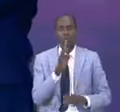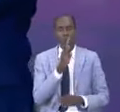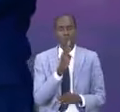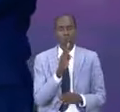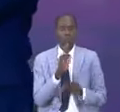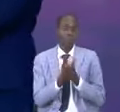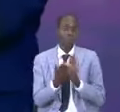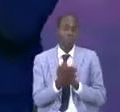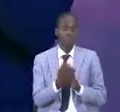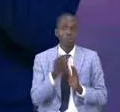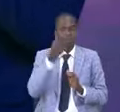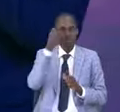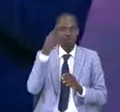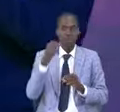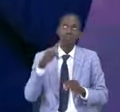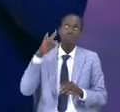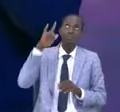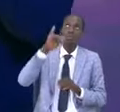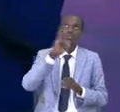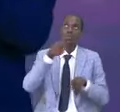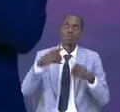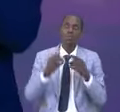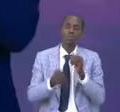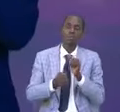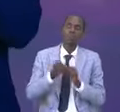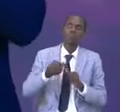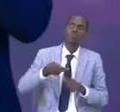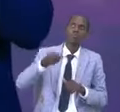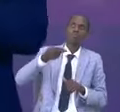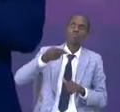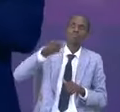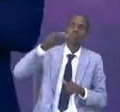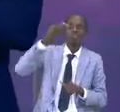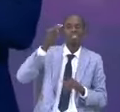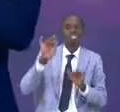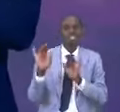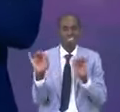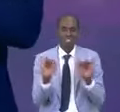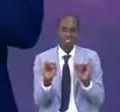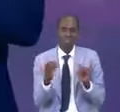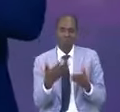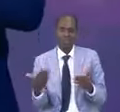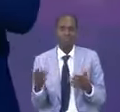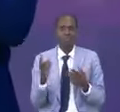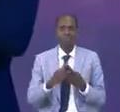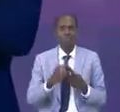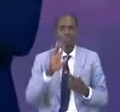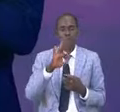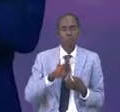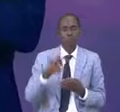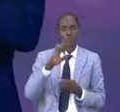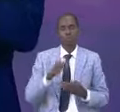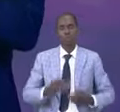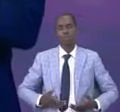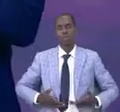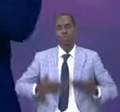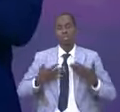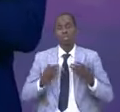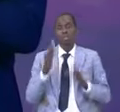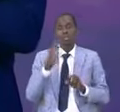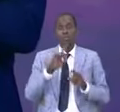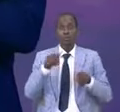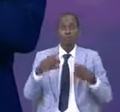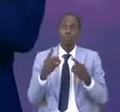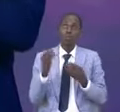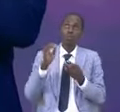vole plus dans loin de ce monde la même chose applicable spirituellement quand vous allez plus haut avec Dieu les